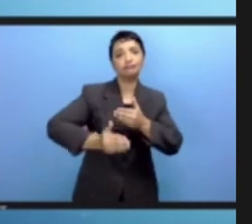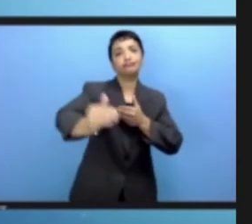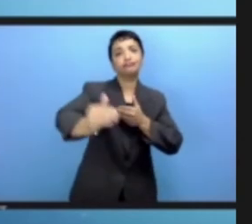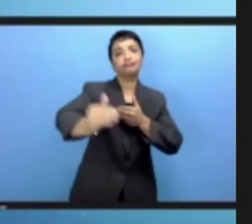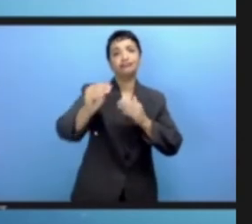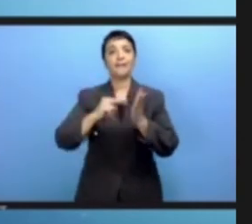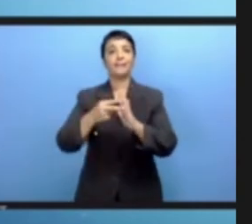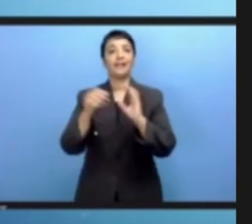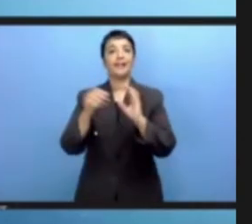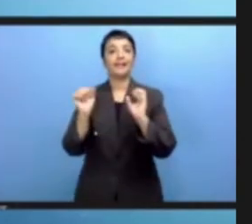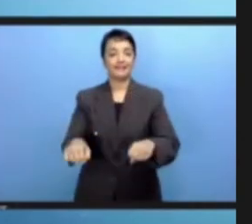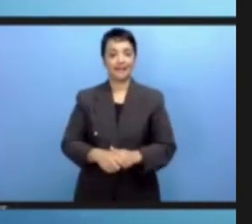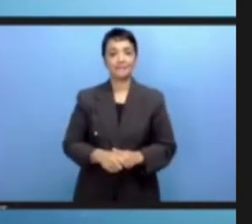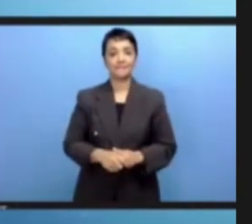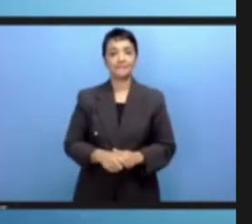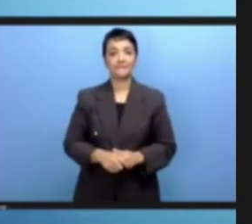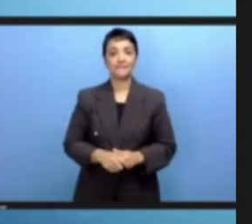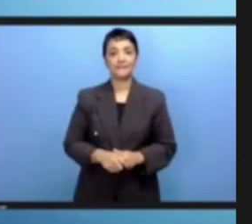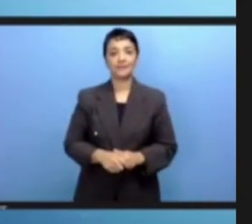que d'accomplir